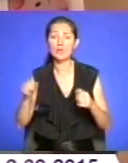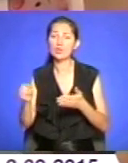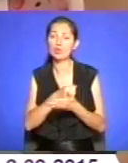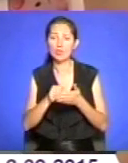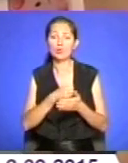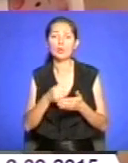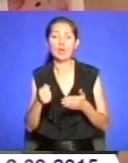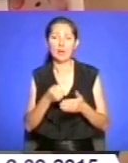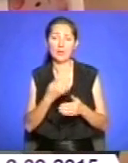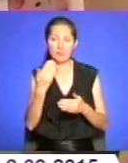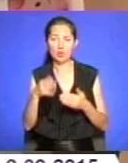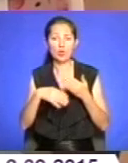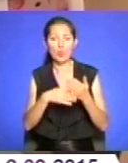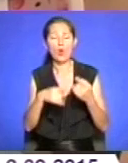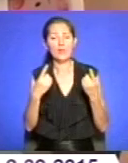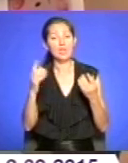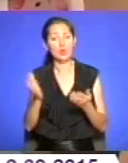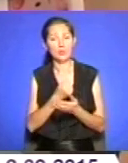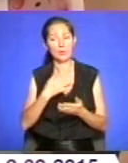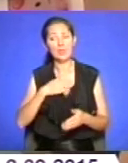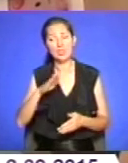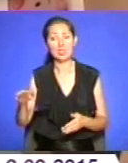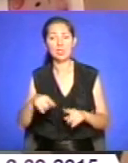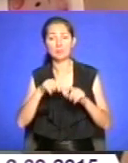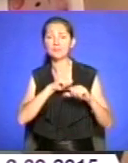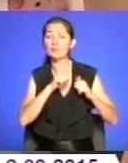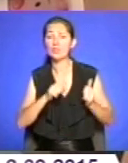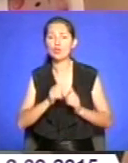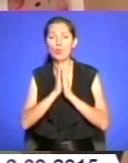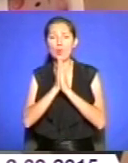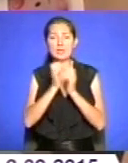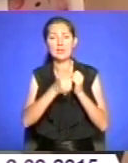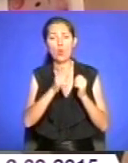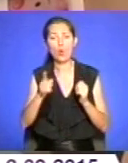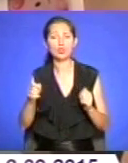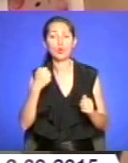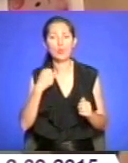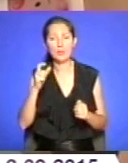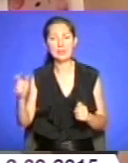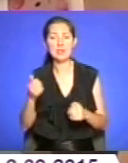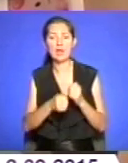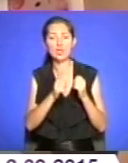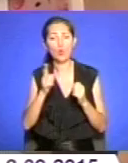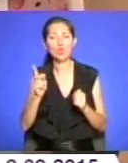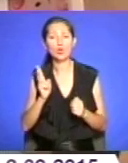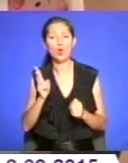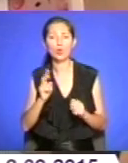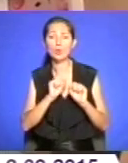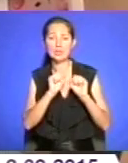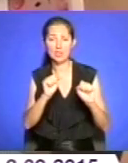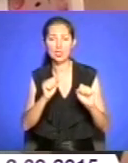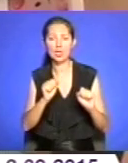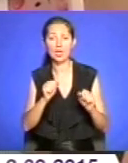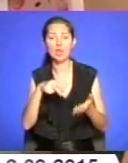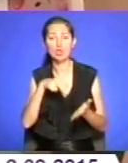допомогою великих успіхів. Наші діти щиро моляться за кожного бійця, за кожного, хто